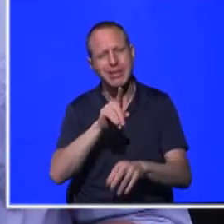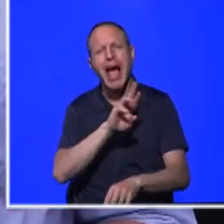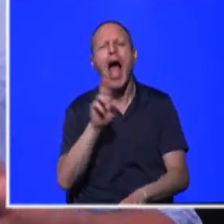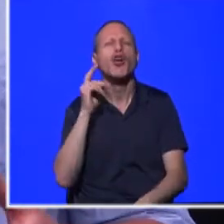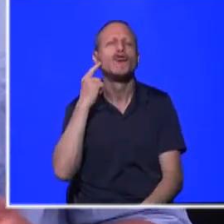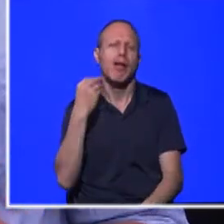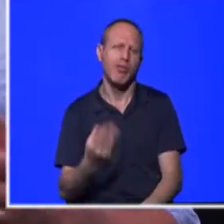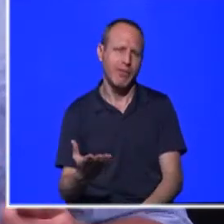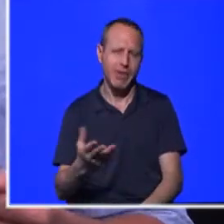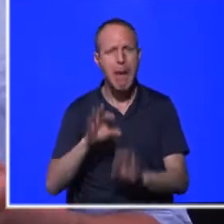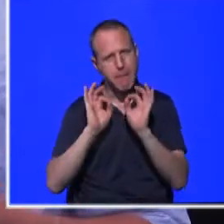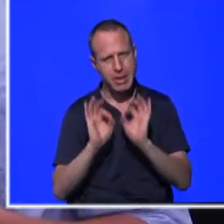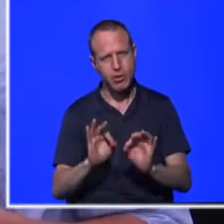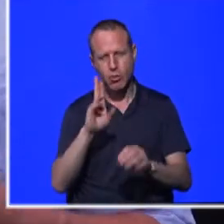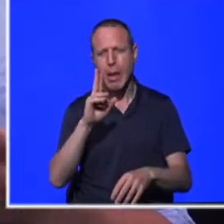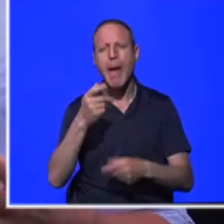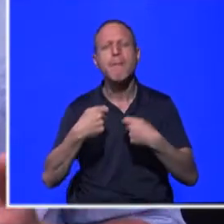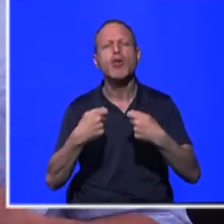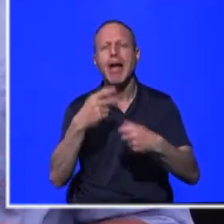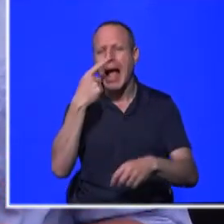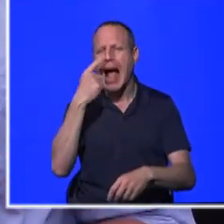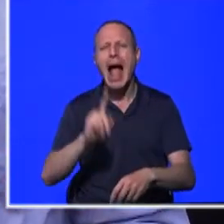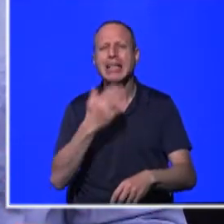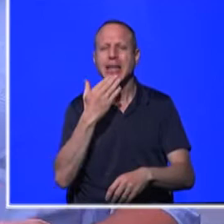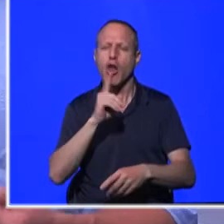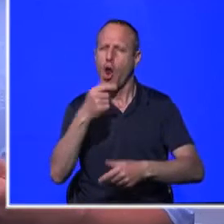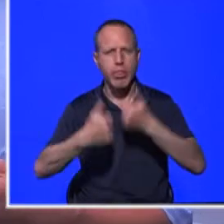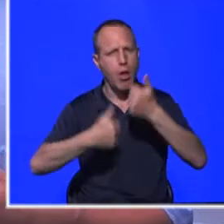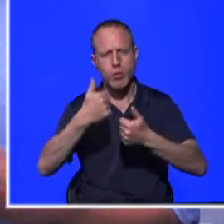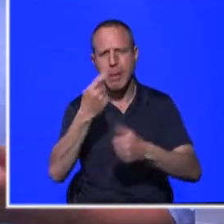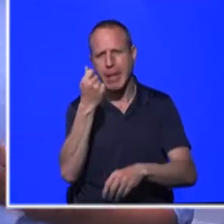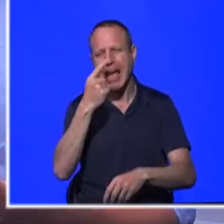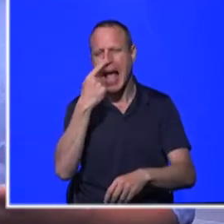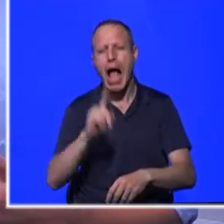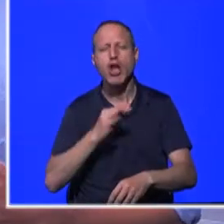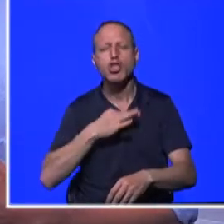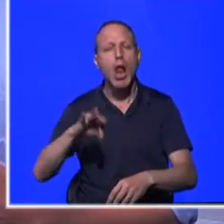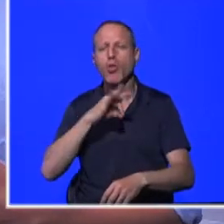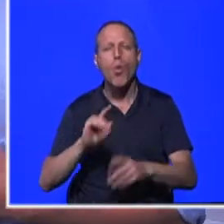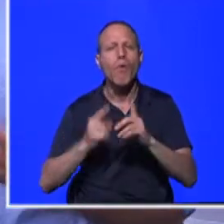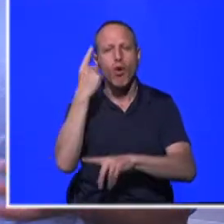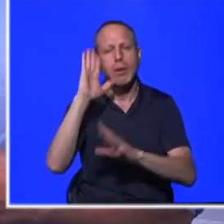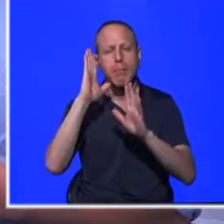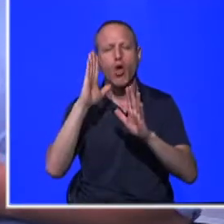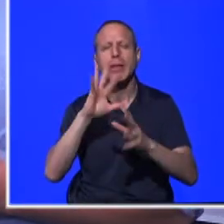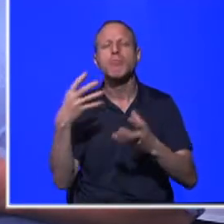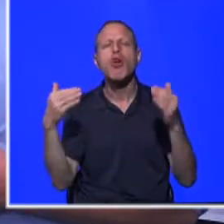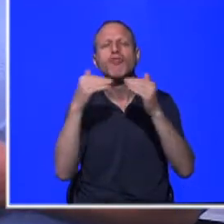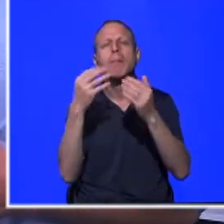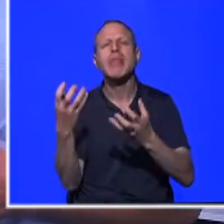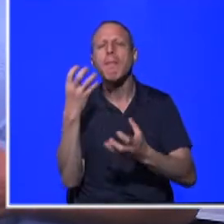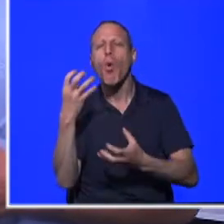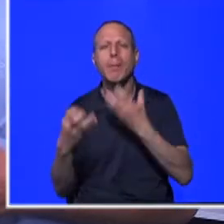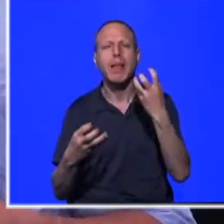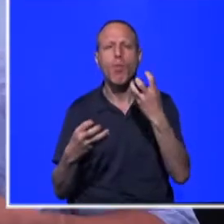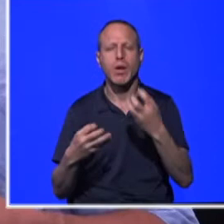טוב. במציאות, משק הגז הישראלי הוא בכלל לא תחרותי, ומחירי הגז שלנו גבוהים מאוד אם משווים תפוחים לתפוחים. כי